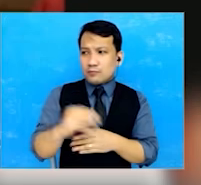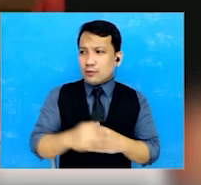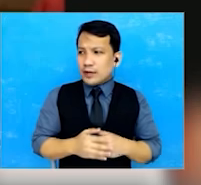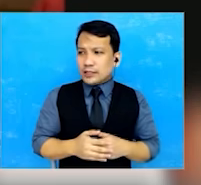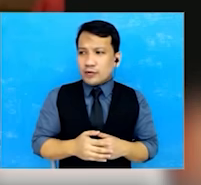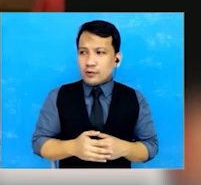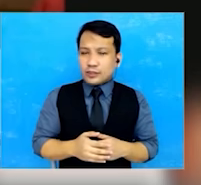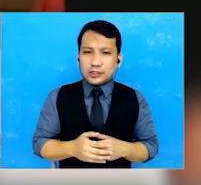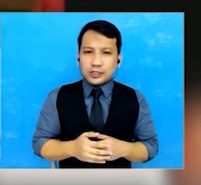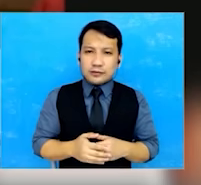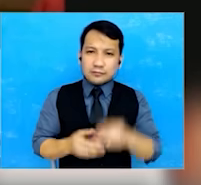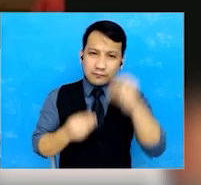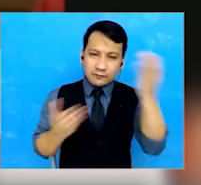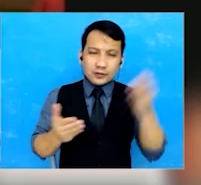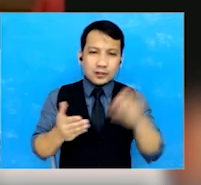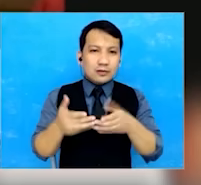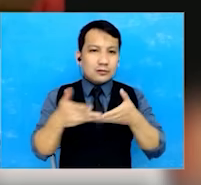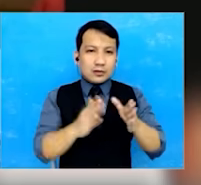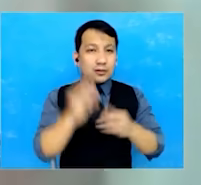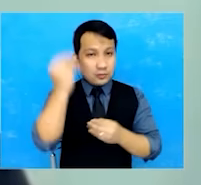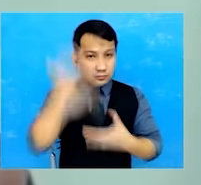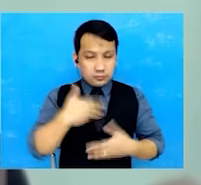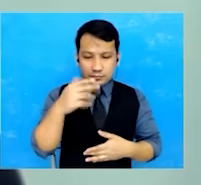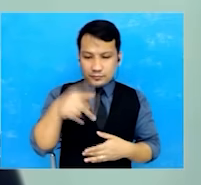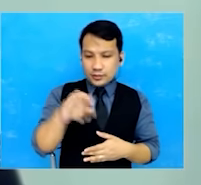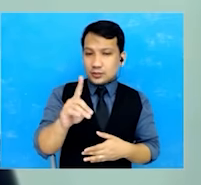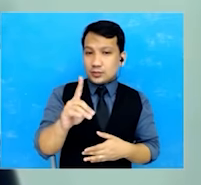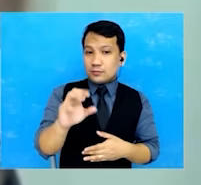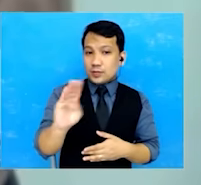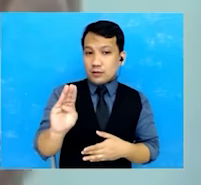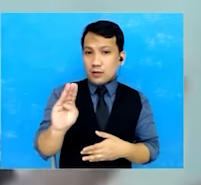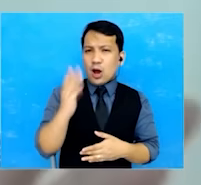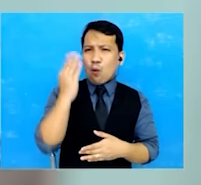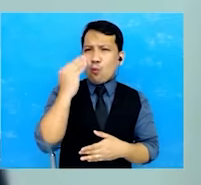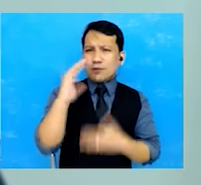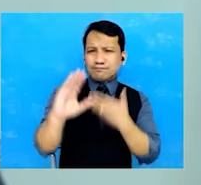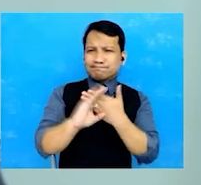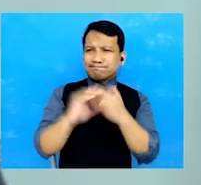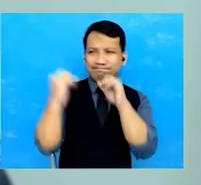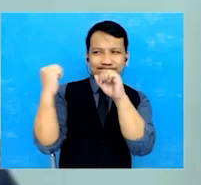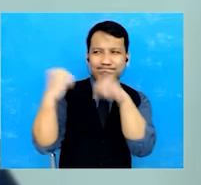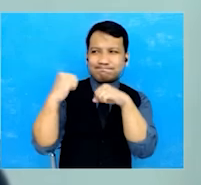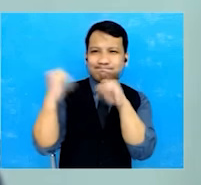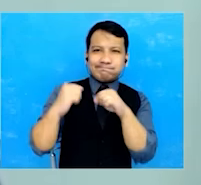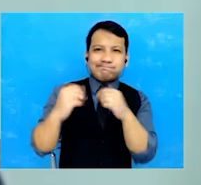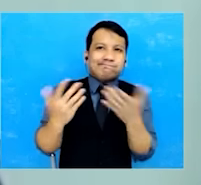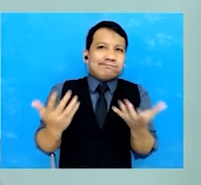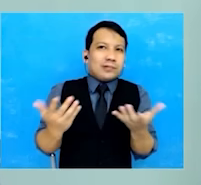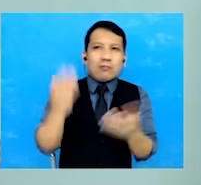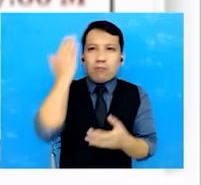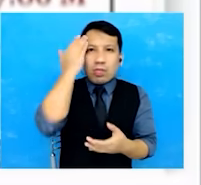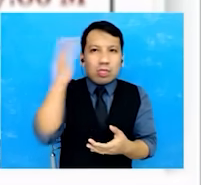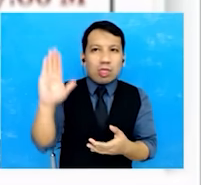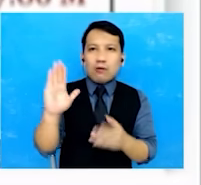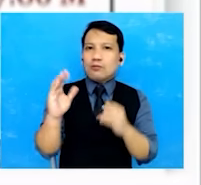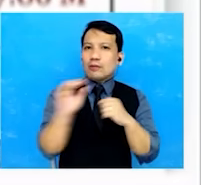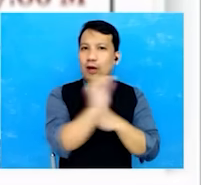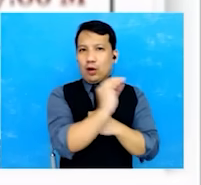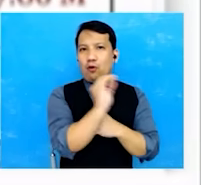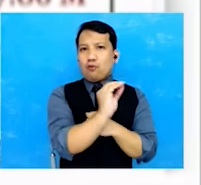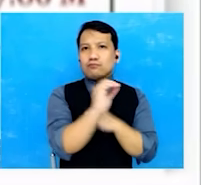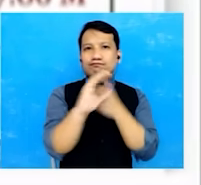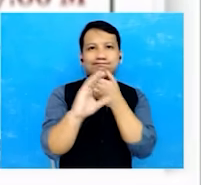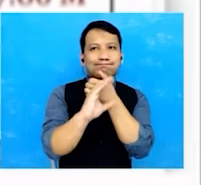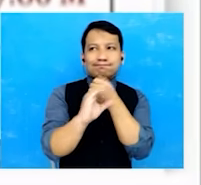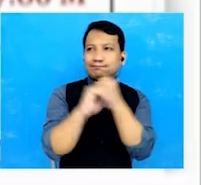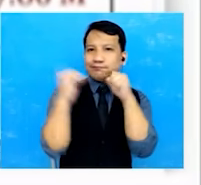senador, bakit pinayagan ng PSDBM na makapasok sa kontrata ang Pharmaly, gayong niwala naman pala silang sariling supply ng medical